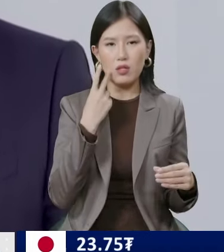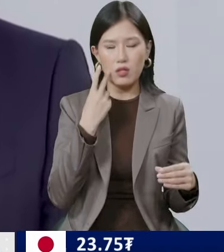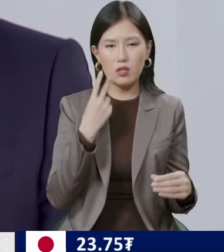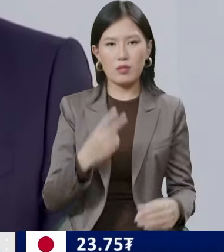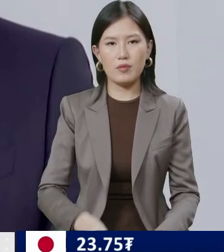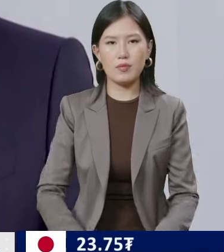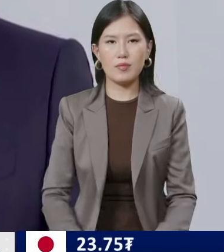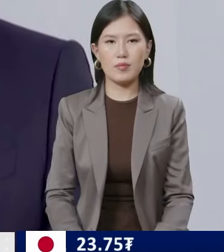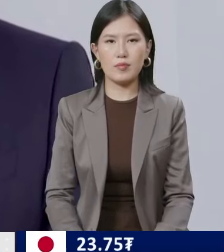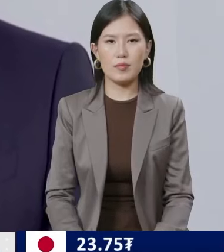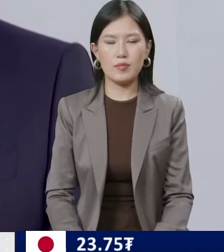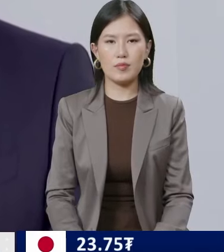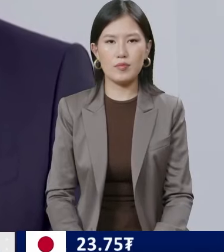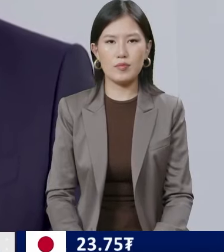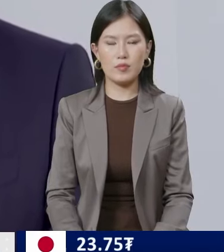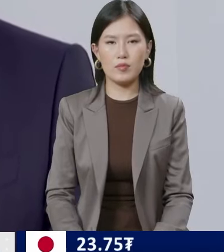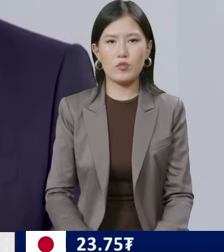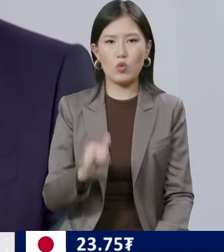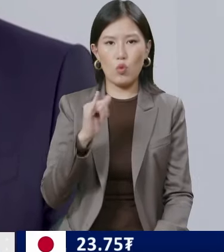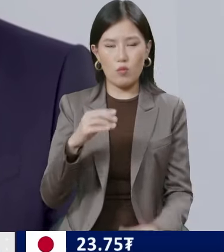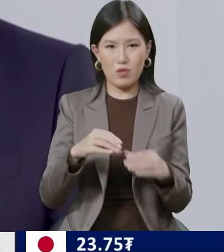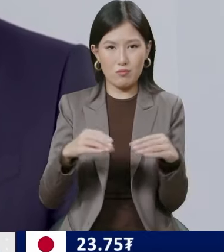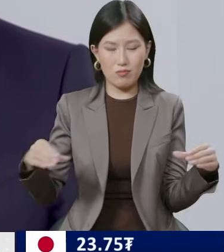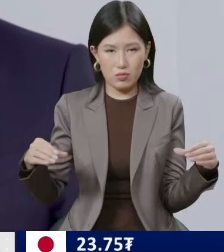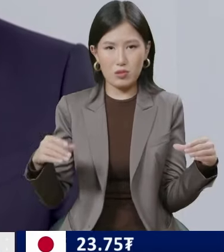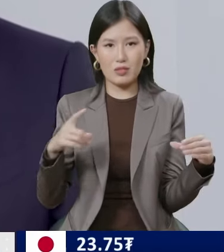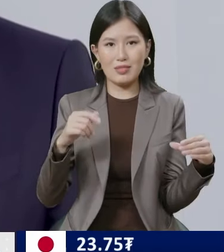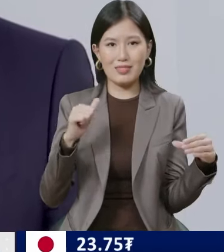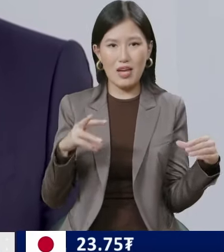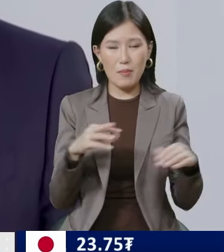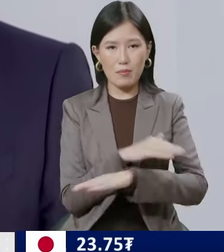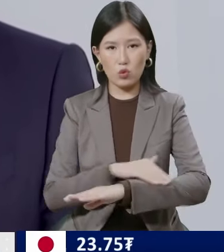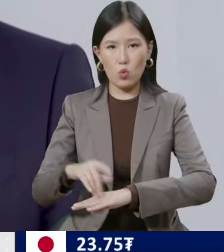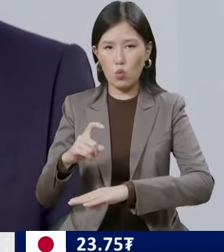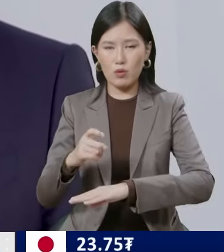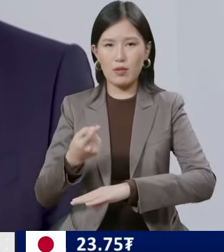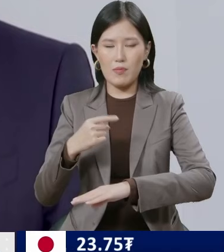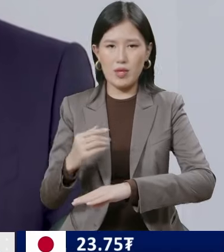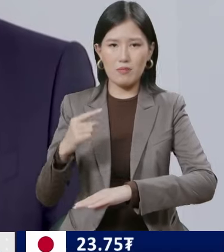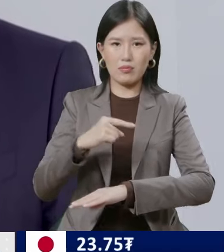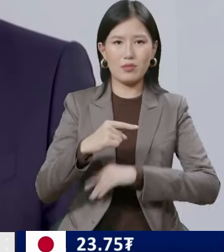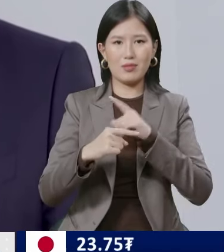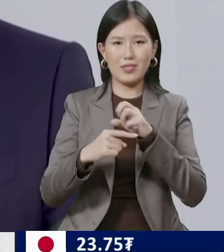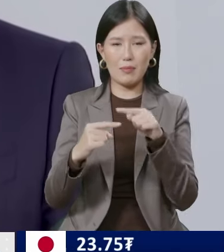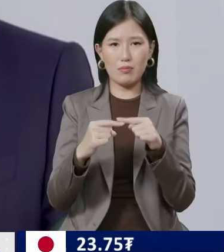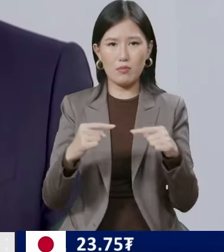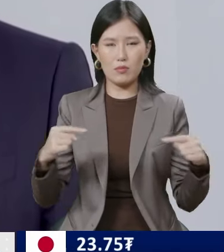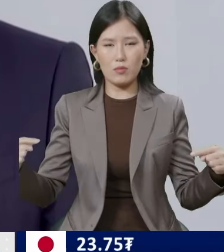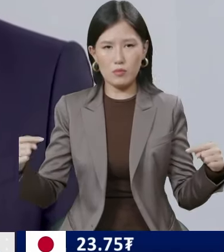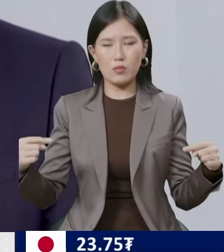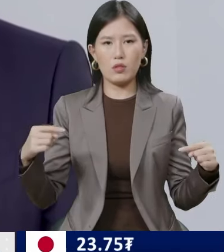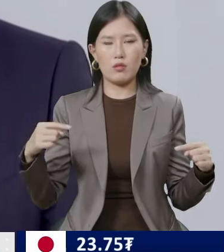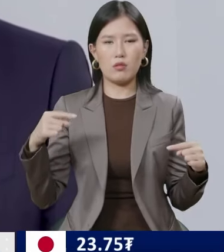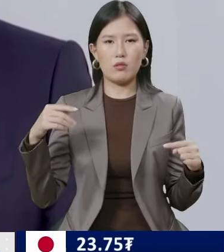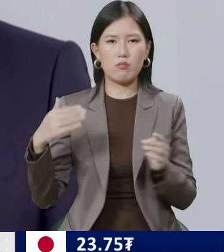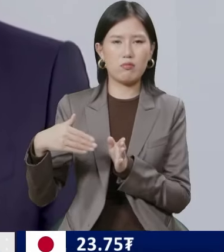явсан тусгай замын автобус буюу BRT системийг бол зайлшгүй нэвтрүүлэх шаардлага байгаа. Энэ хүрээнд